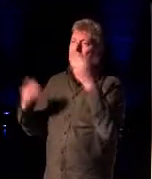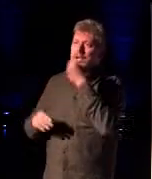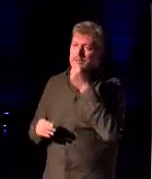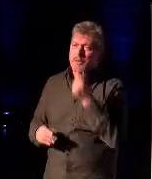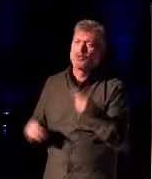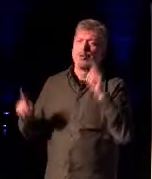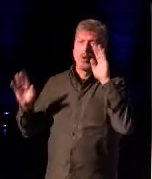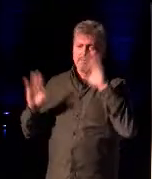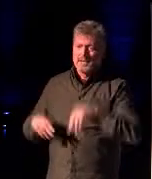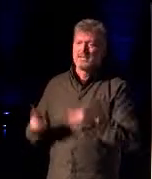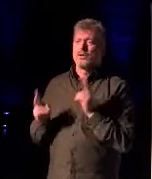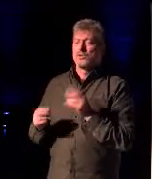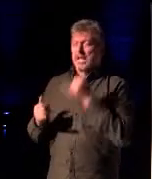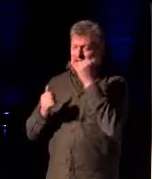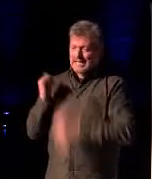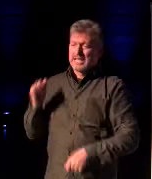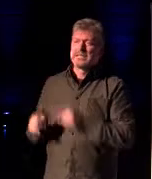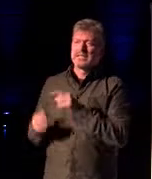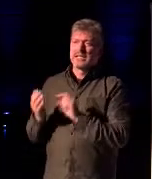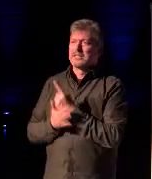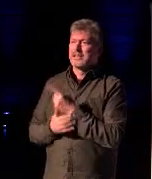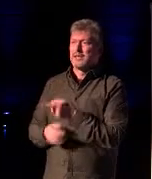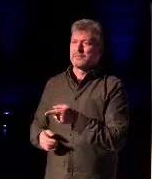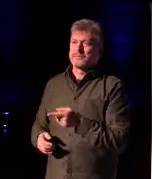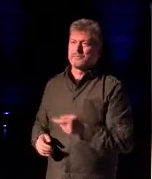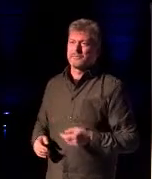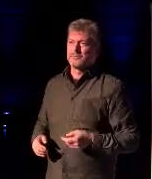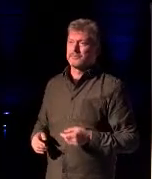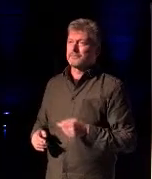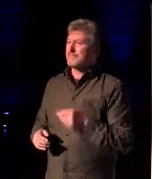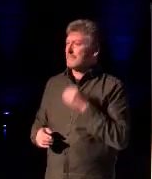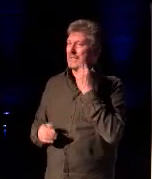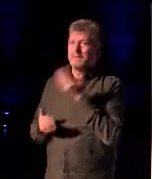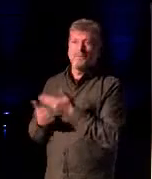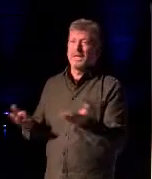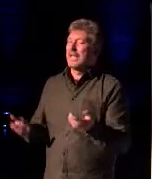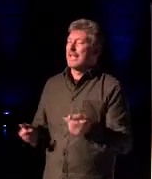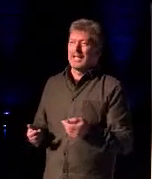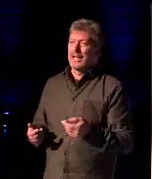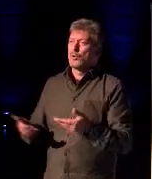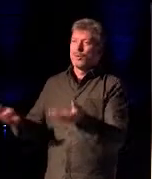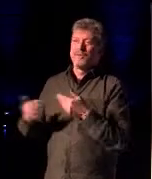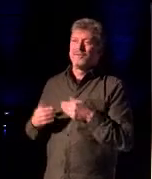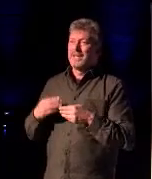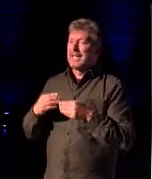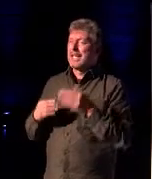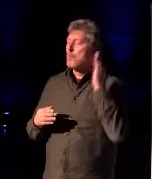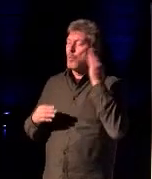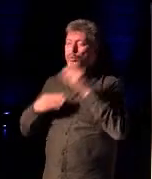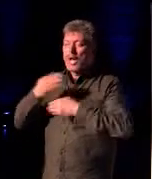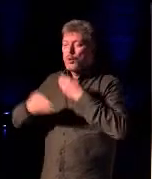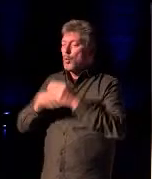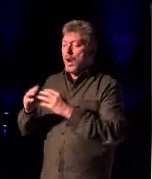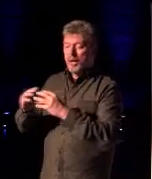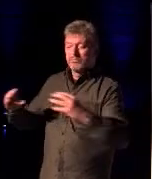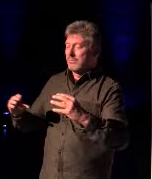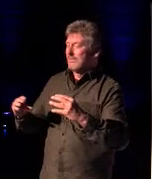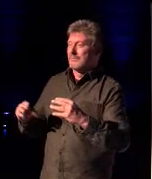visste også at det siste som kom til å skje ville ikke være at hun fikk en pute rullet sammen som en